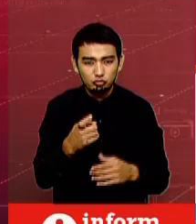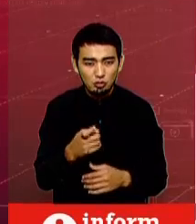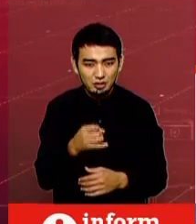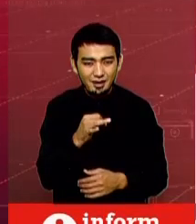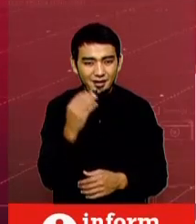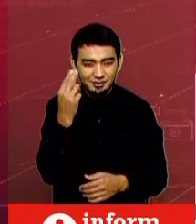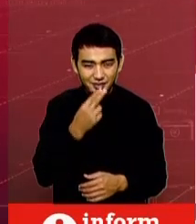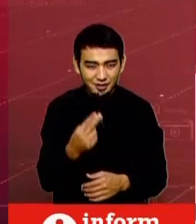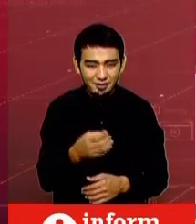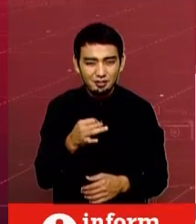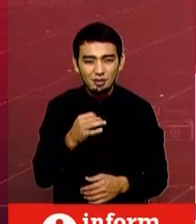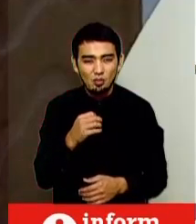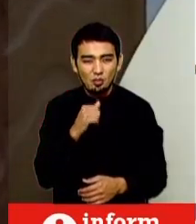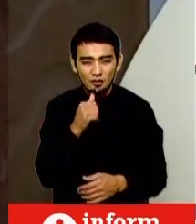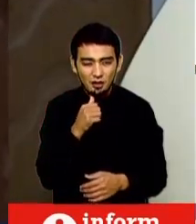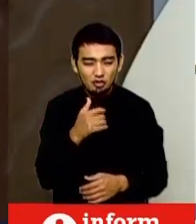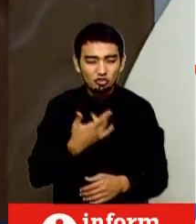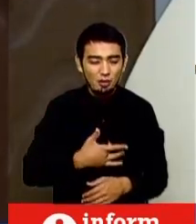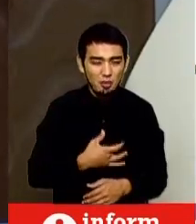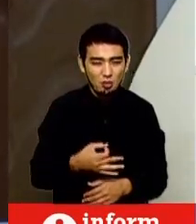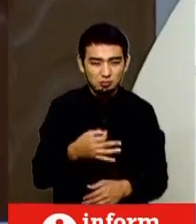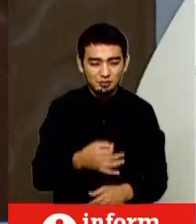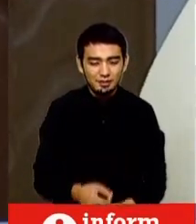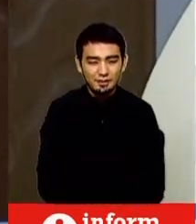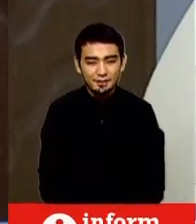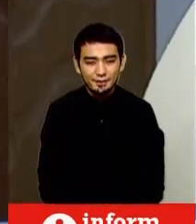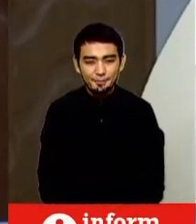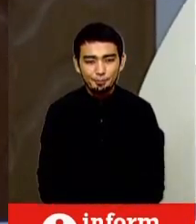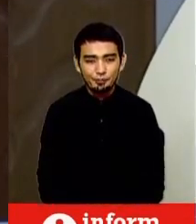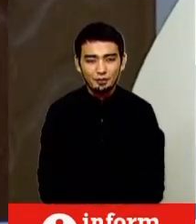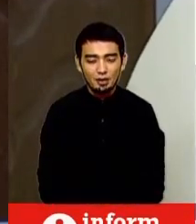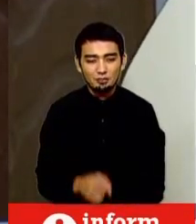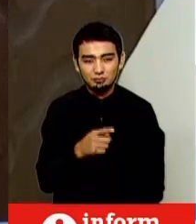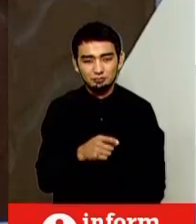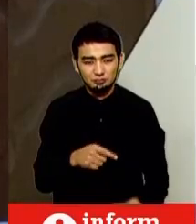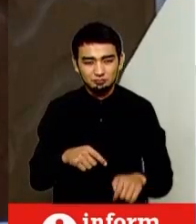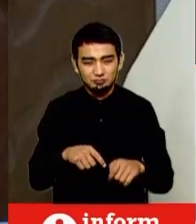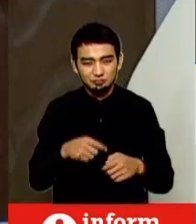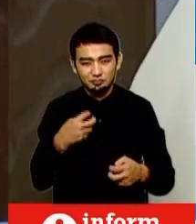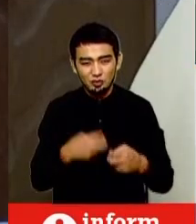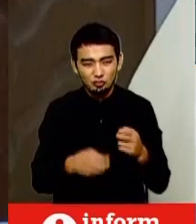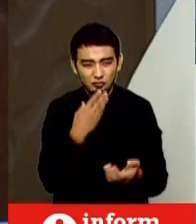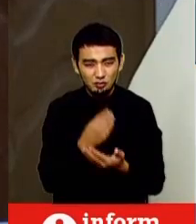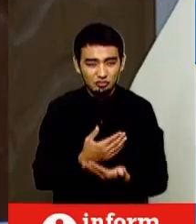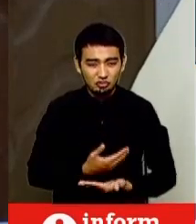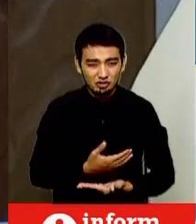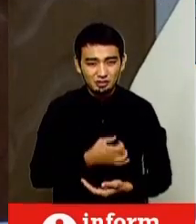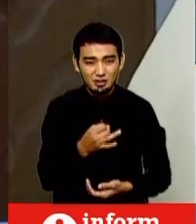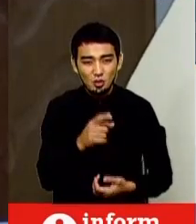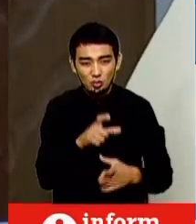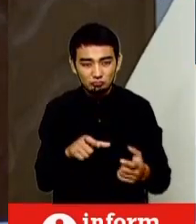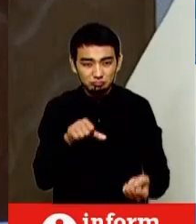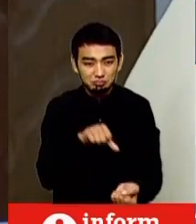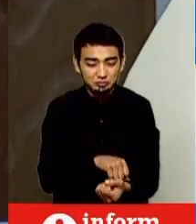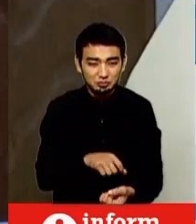Астана, Костанайская и Жамбылская области. Они ломают свою судьбу, потому что если пациент употребляет, то, как я говорил,